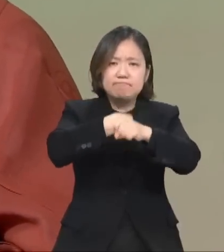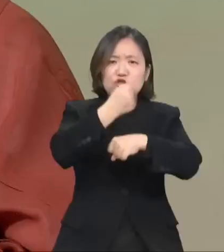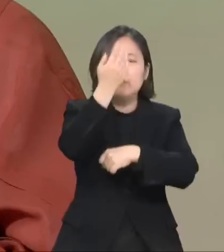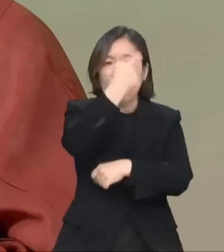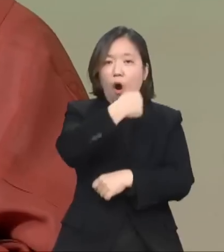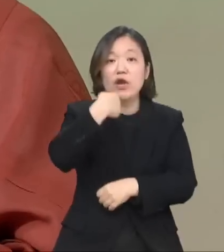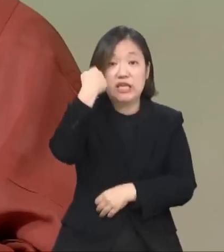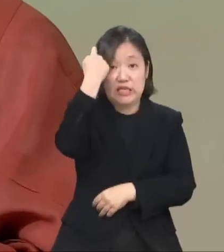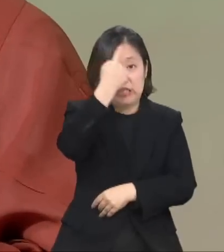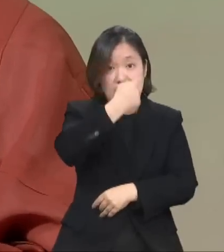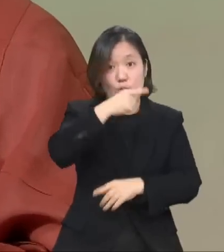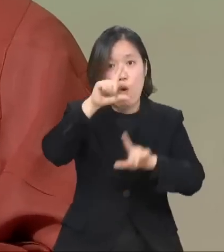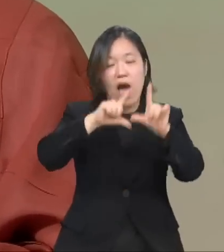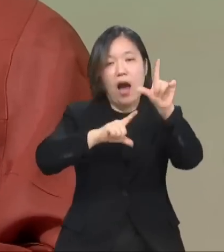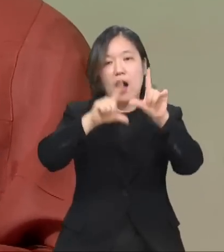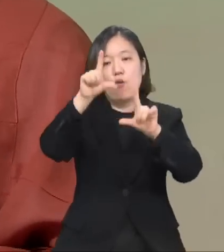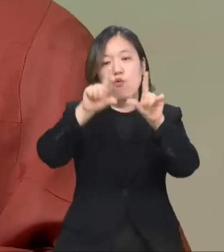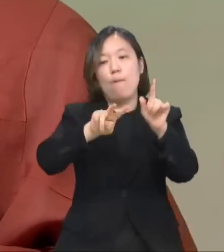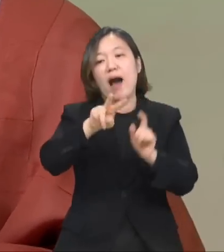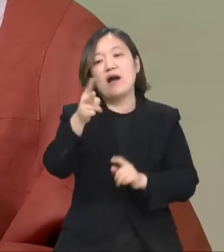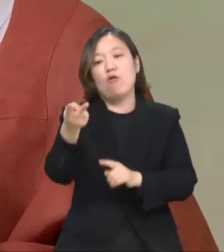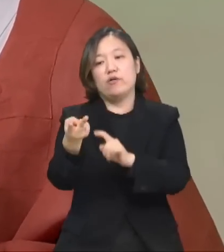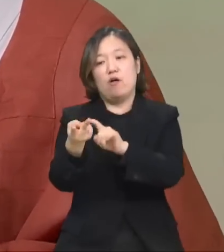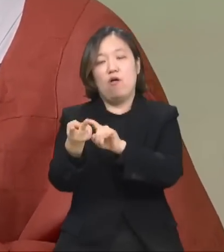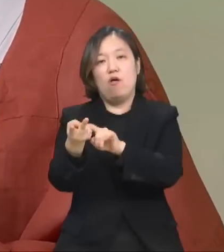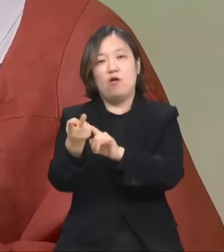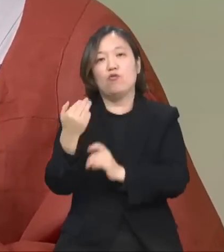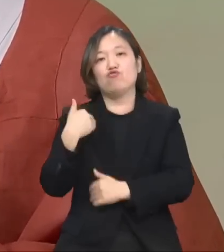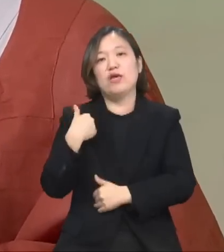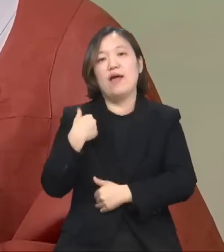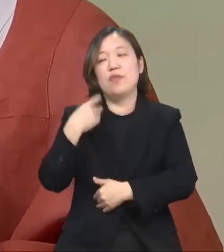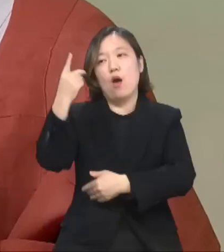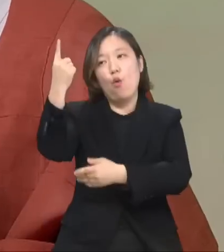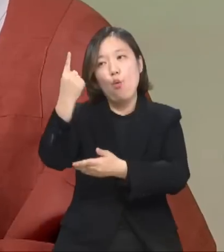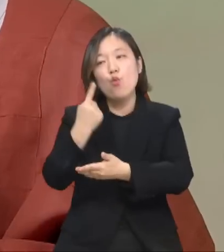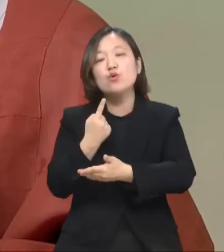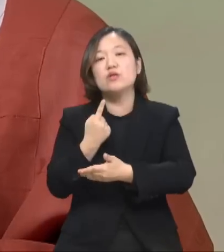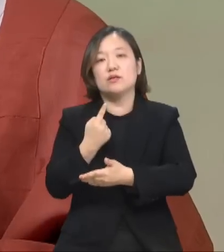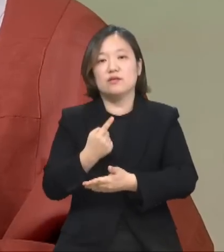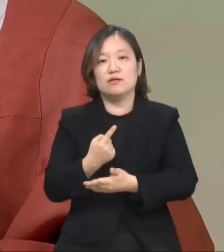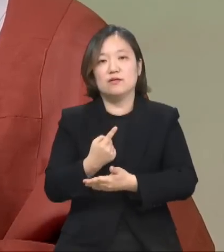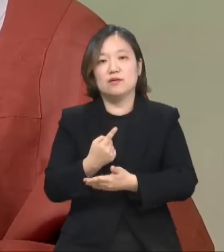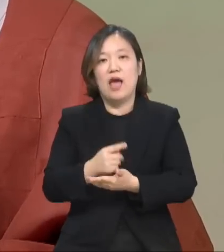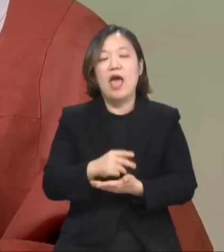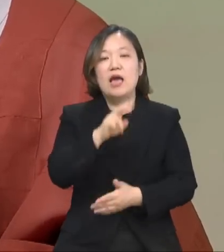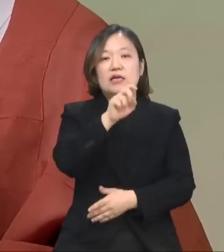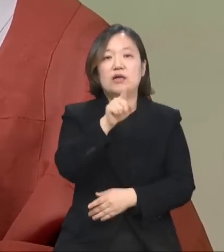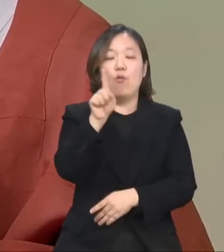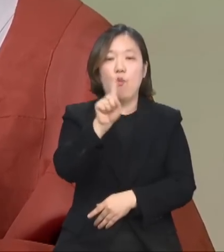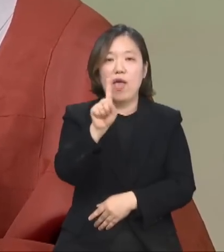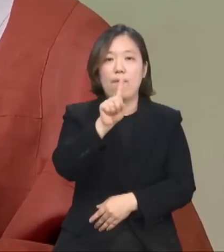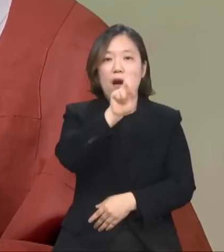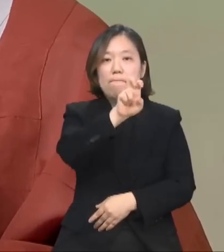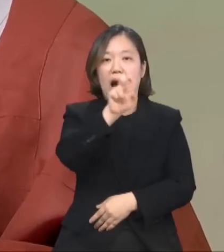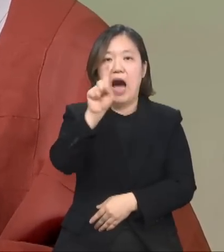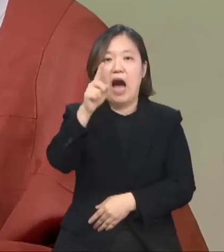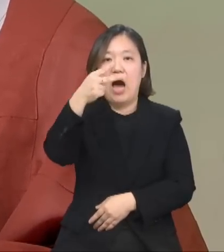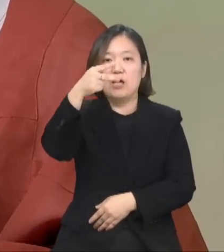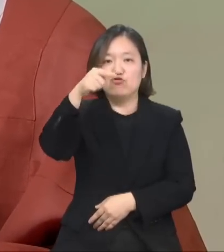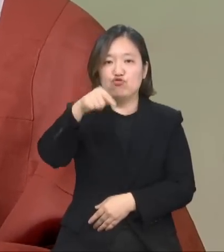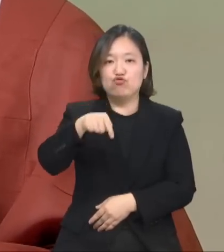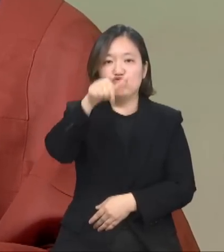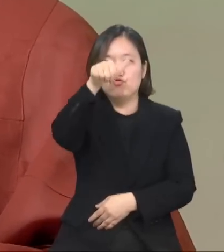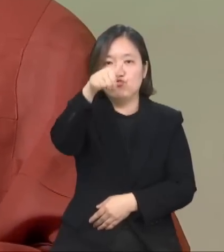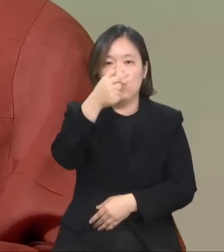있습니다 그걸 이제 마두관음이라고 부른데 마두 관음 그래서 이렇게